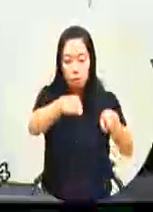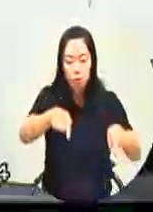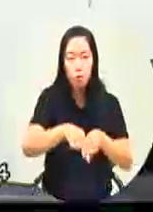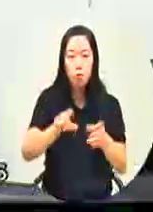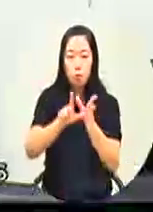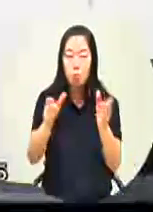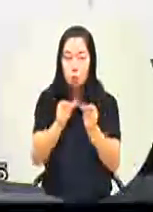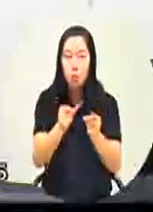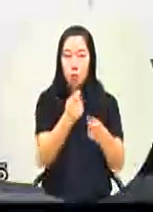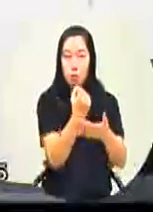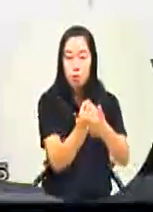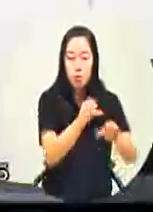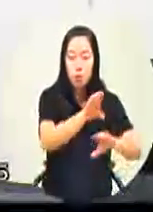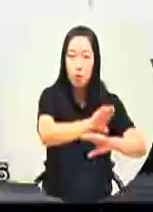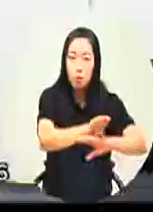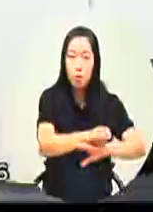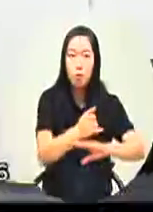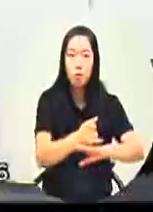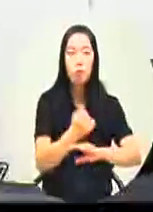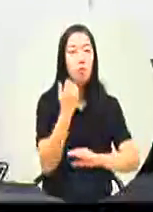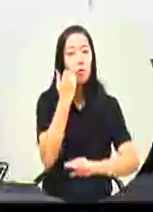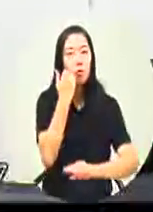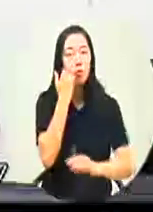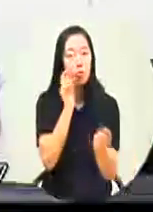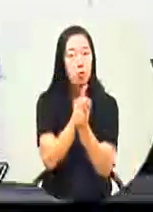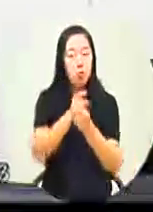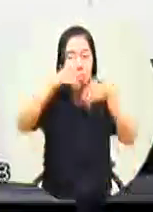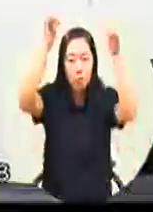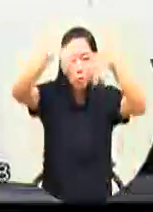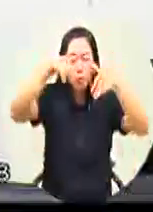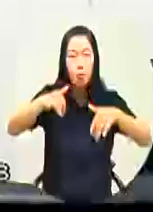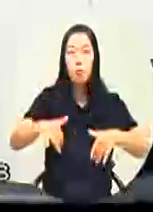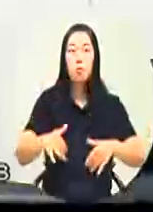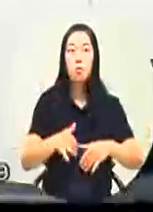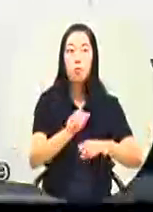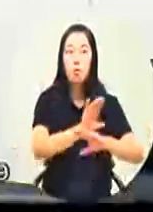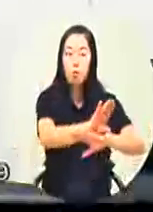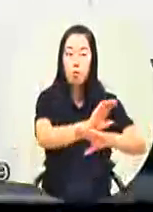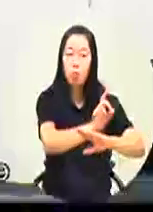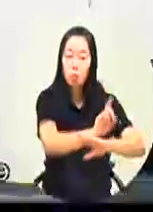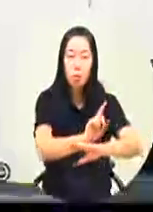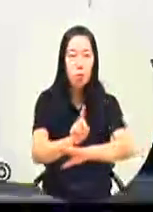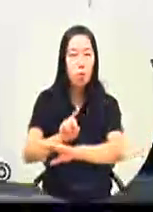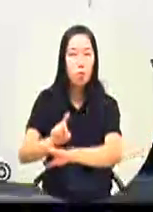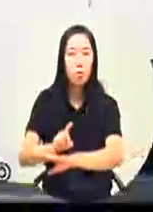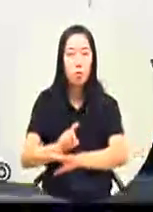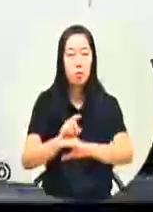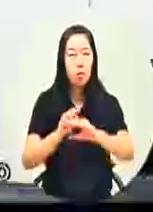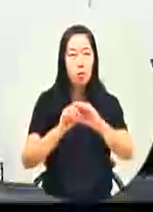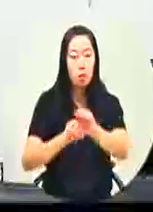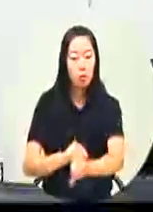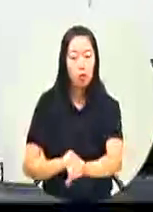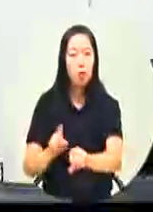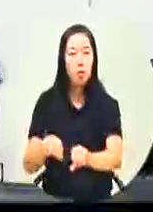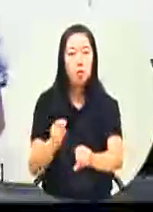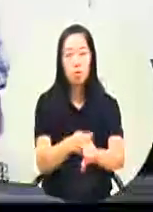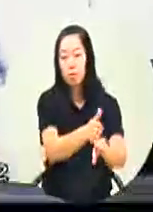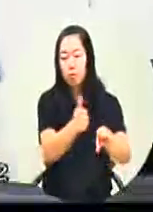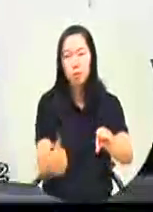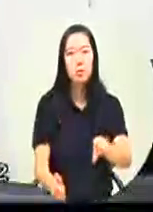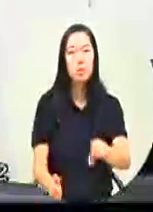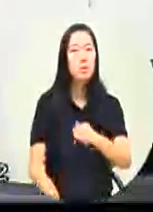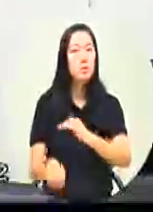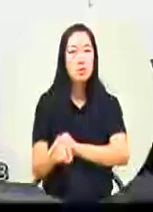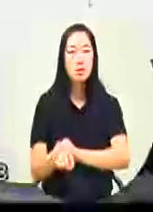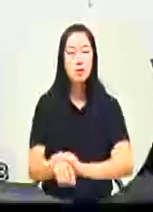时停车。因为如果下雨天的时候，计程车司机停车格到那边很不温馨，你下车都是违规。